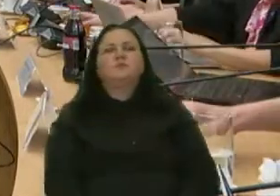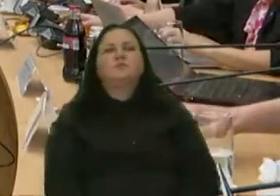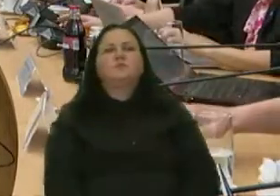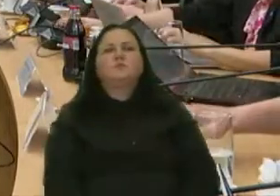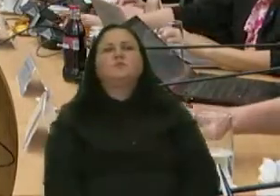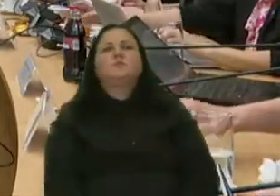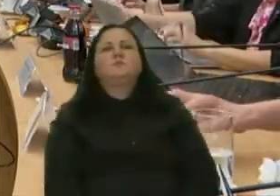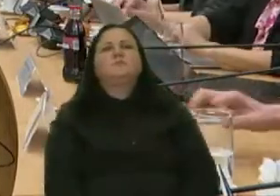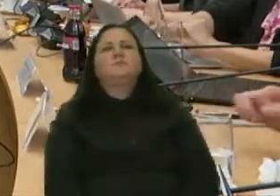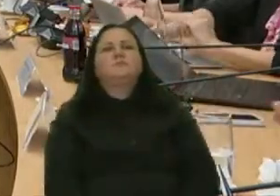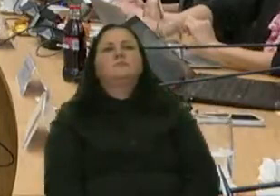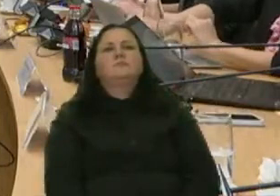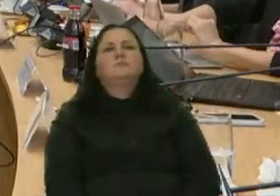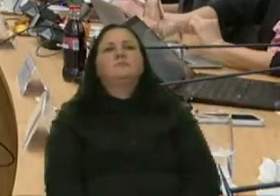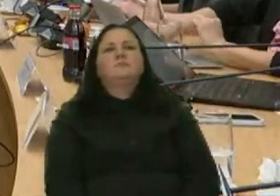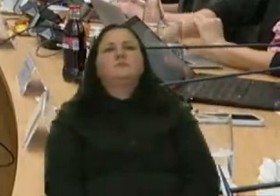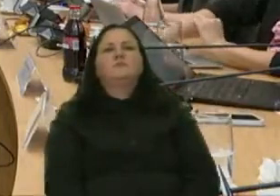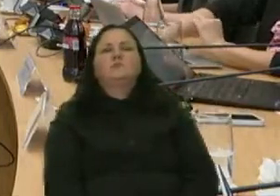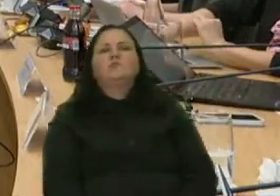5